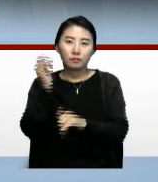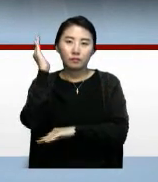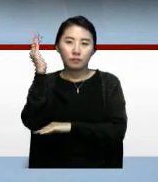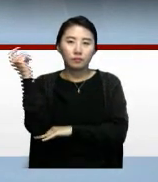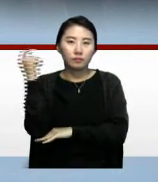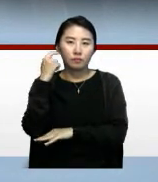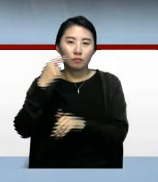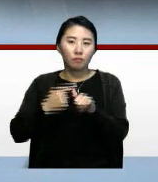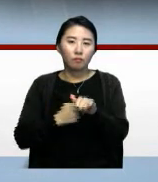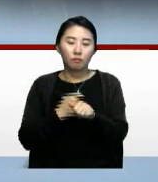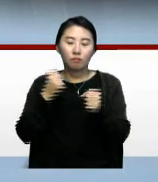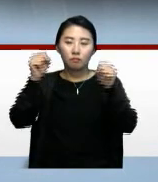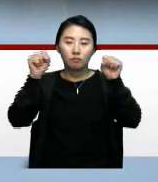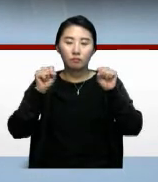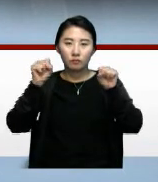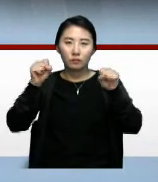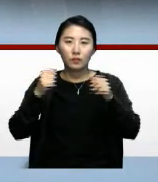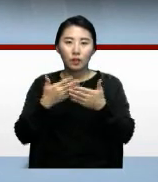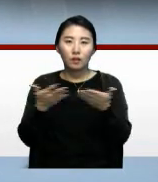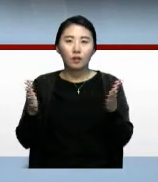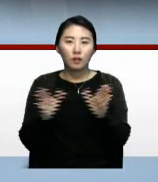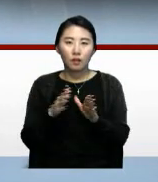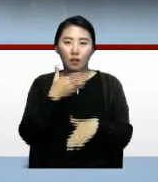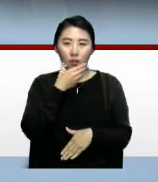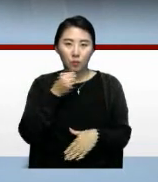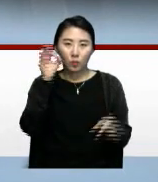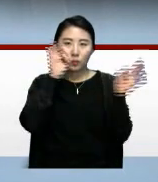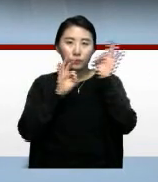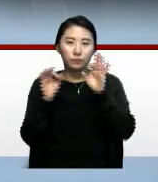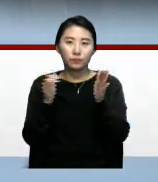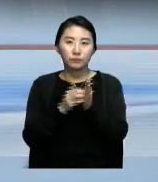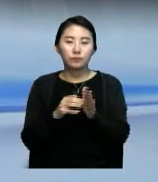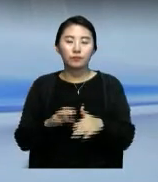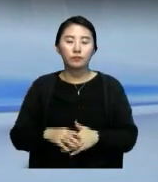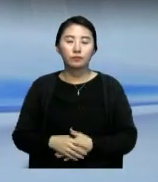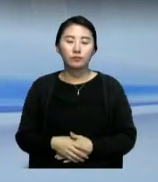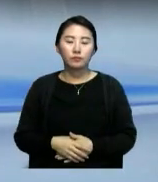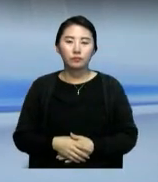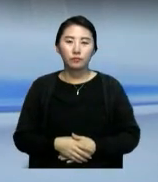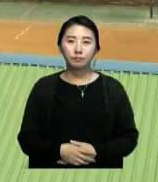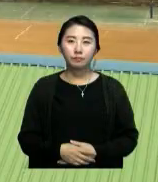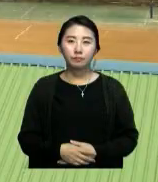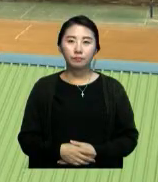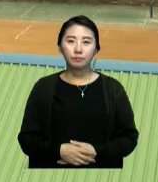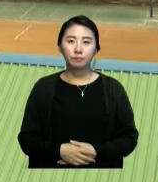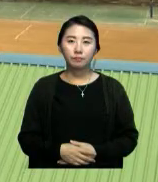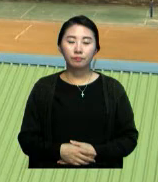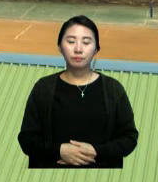듣고 환경 캠페인을 벌이는 등 숲에서 행복을 찾았습니다. 보도에 김정필 기자입니다.